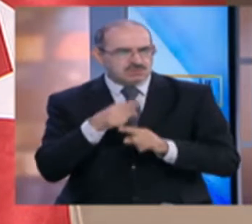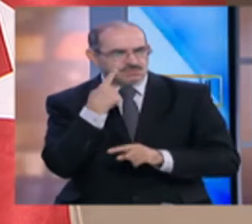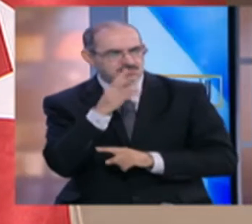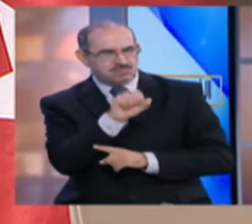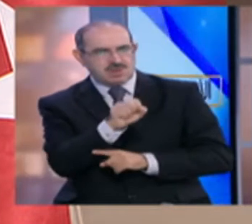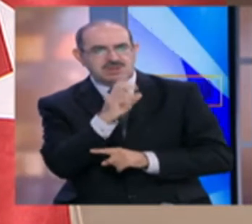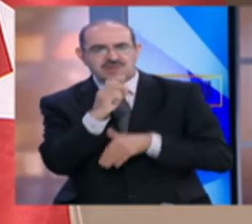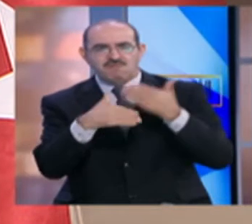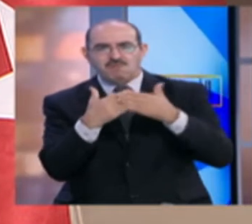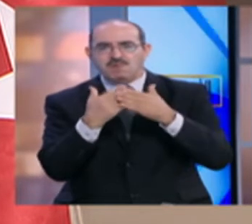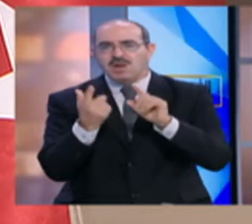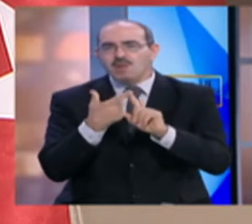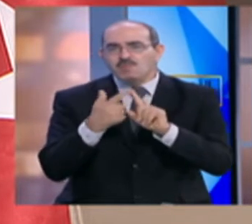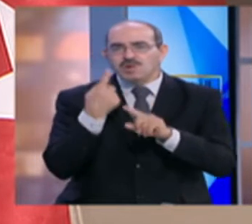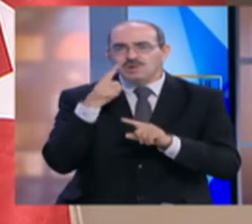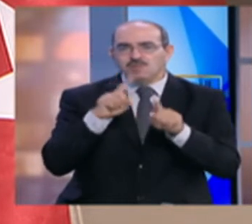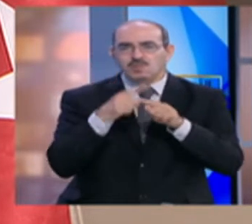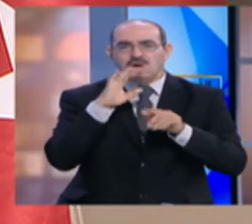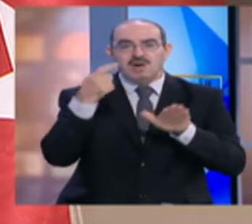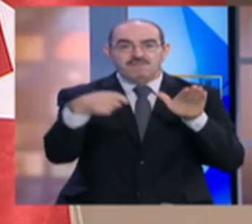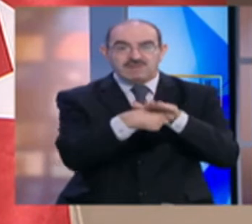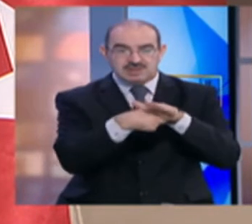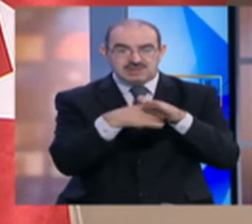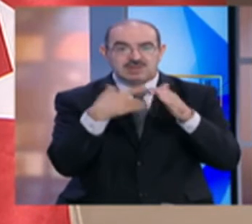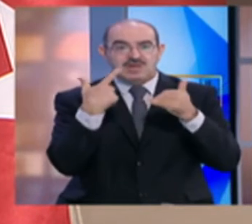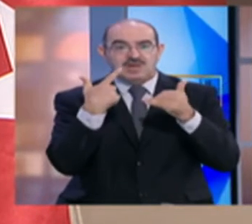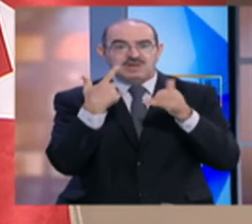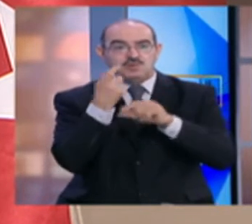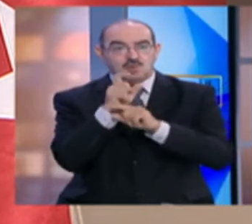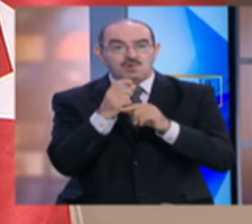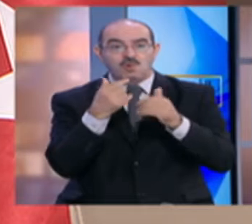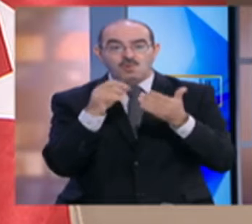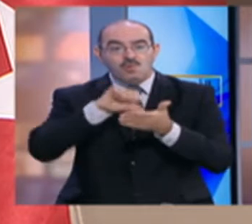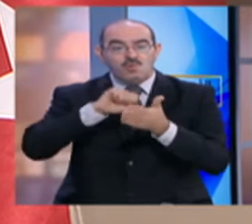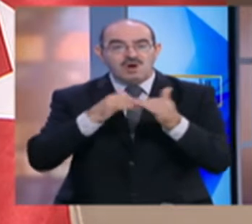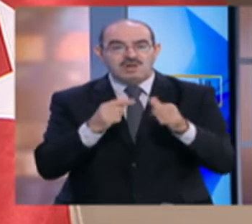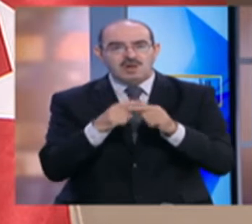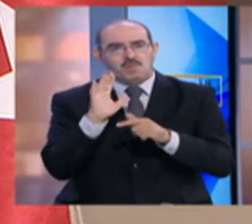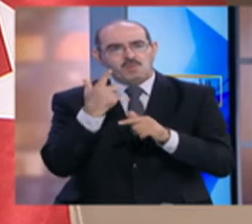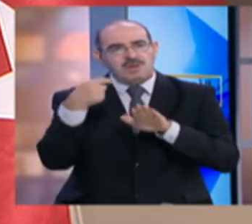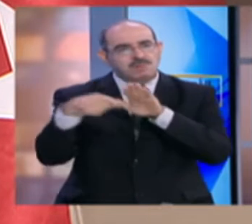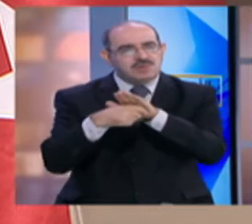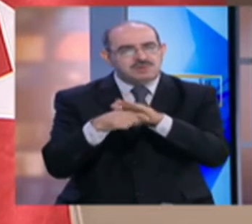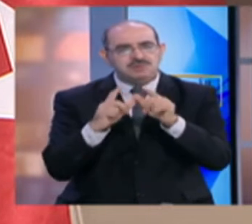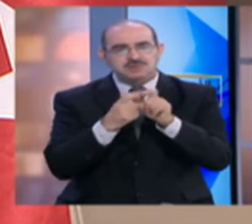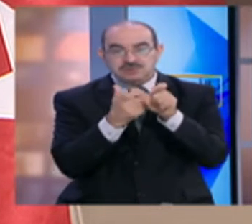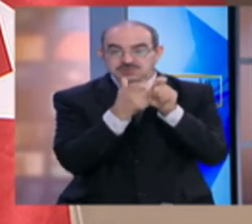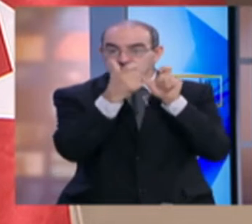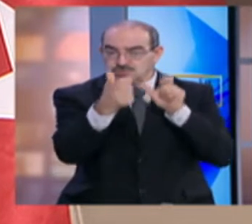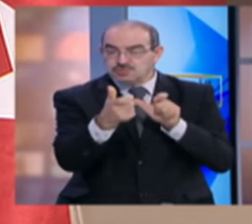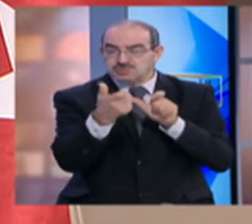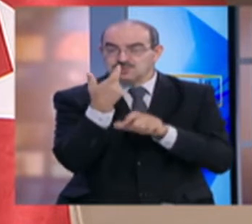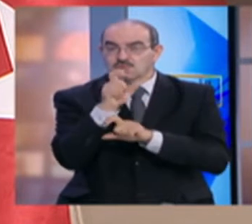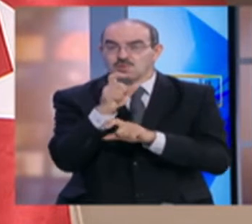تطورا تدريجيا في الاستثمارات التركية بالجزائر، أين تجاوز عدد الشركات التركية